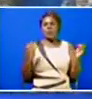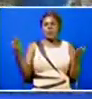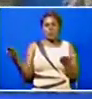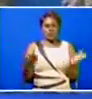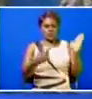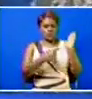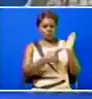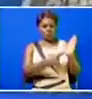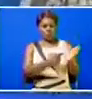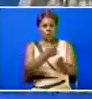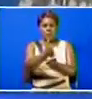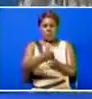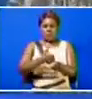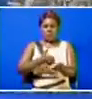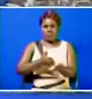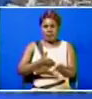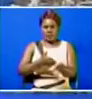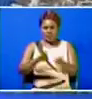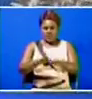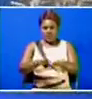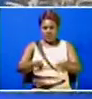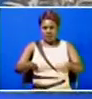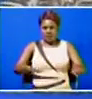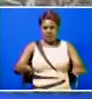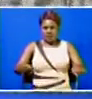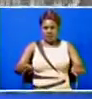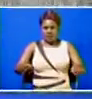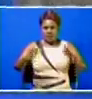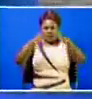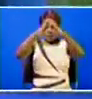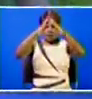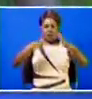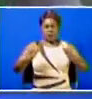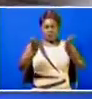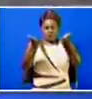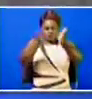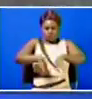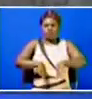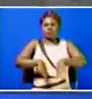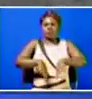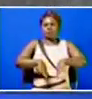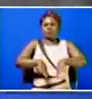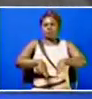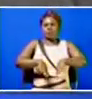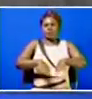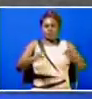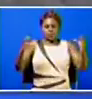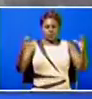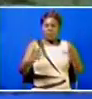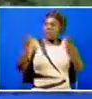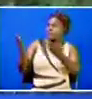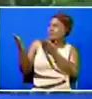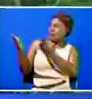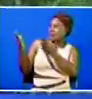na kutuonesha sehemu ambayo miatuko ya ardhi imesababisha nyumba yake kubomoka. Wakazi eneo la